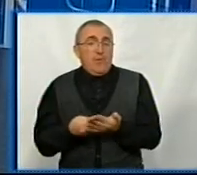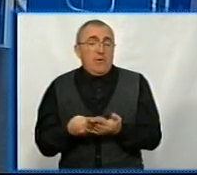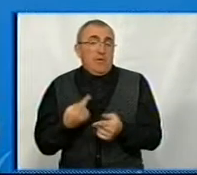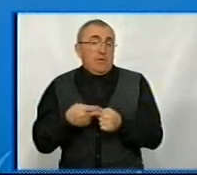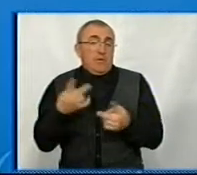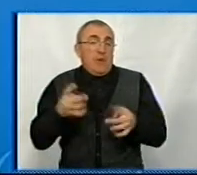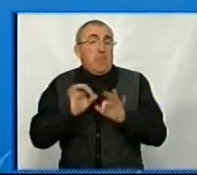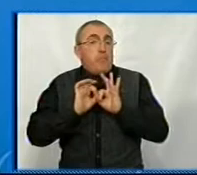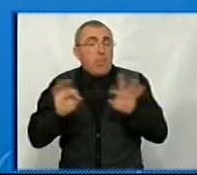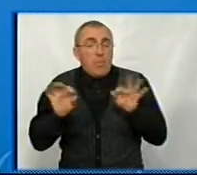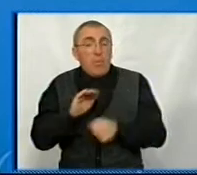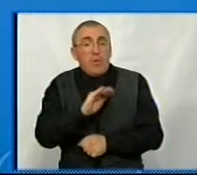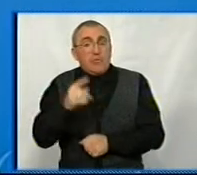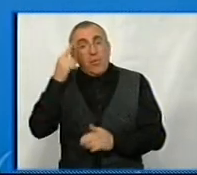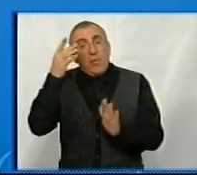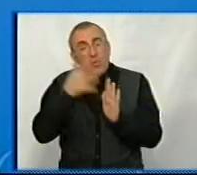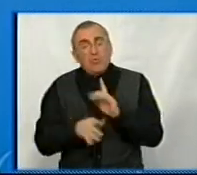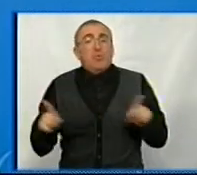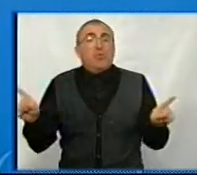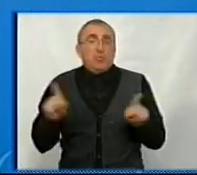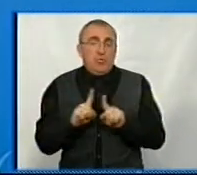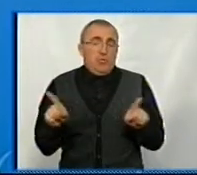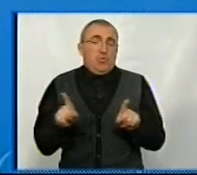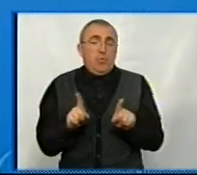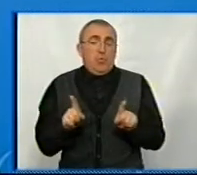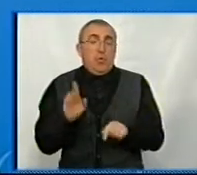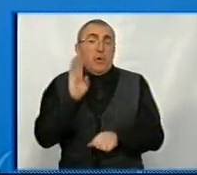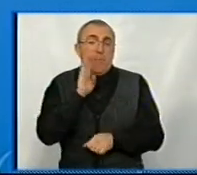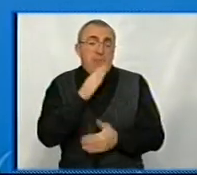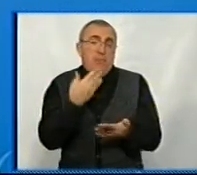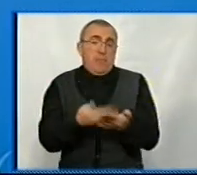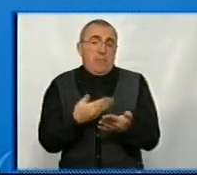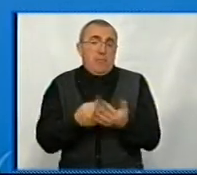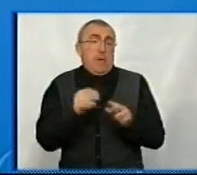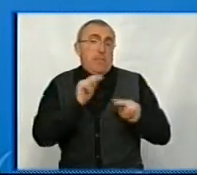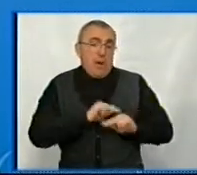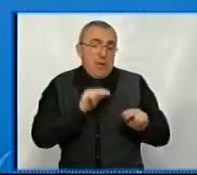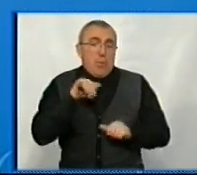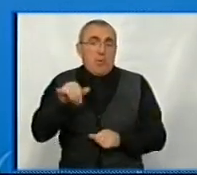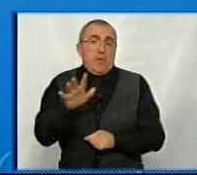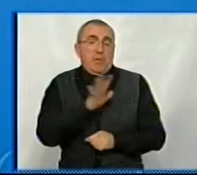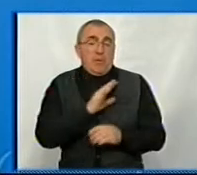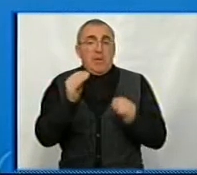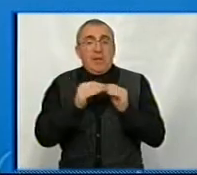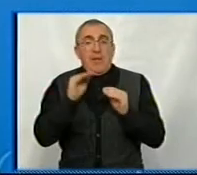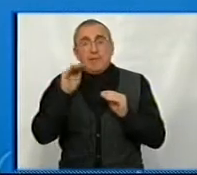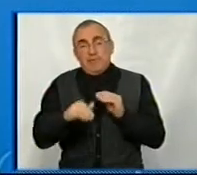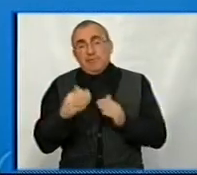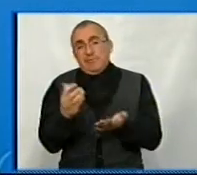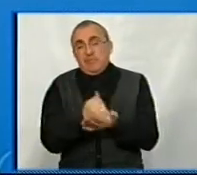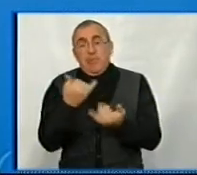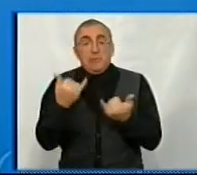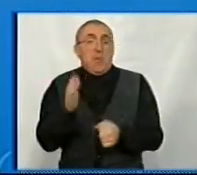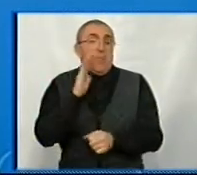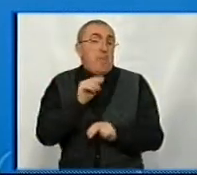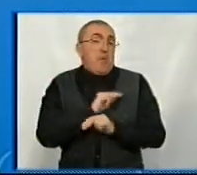треба пояснити. І діти розуміють, що мама, наприклад, працювала, в неї була там 10 тисяч заробітна плата. Зараз мама